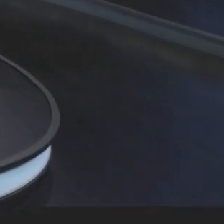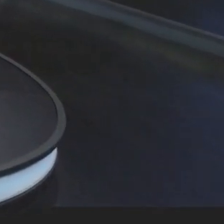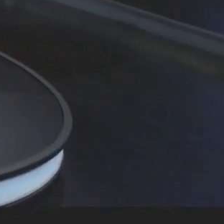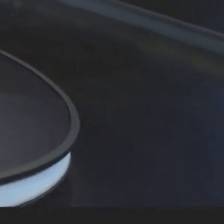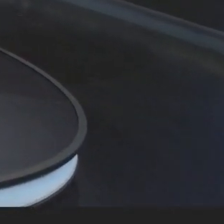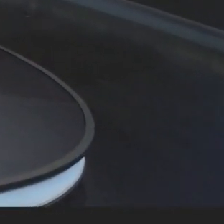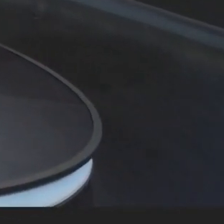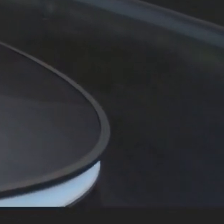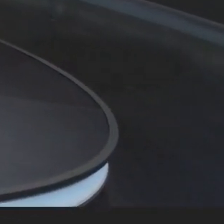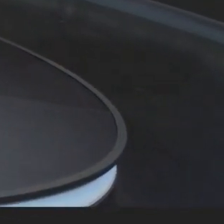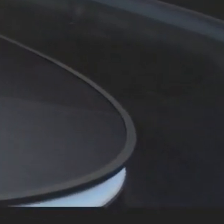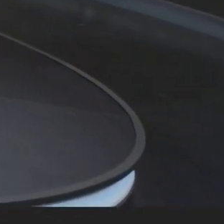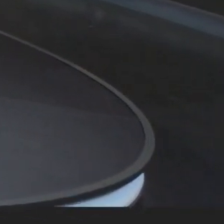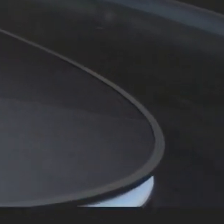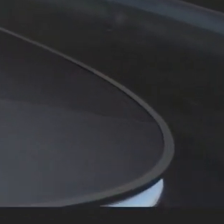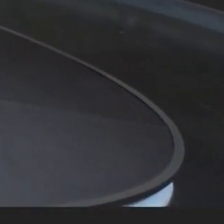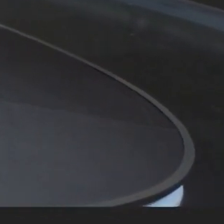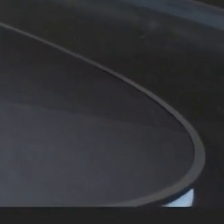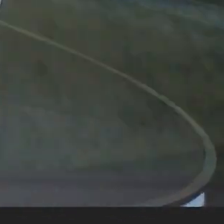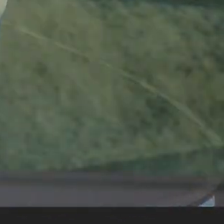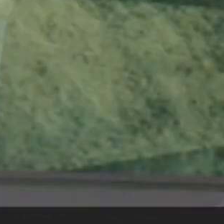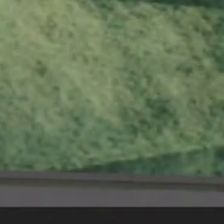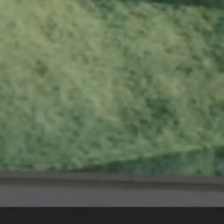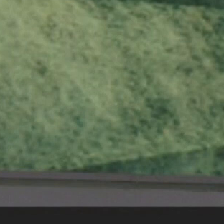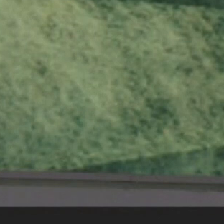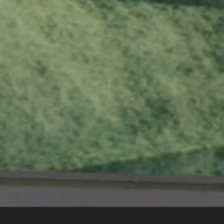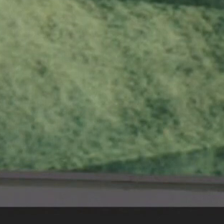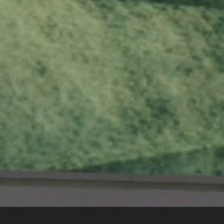으 으